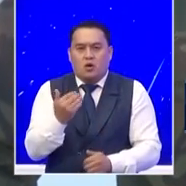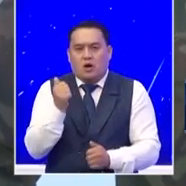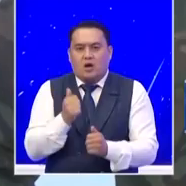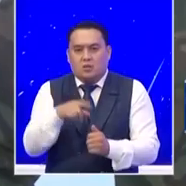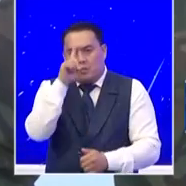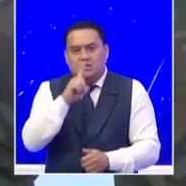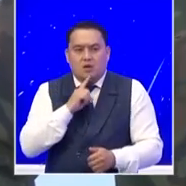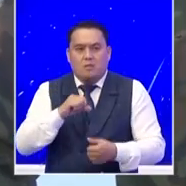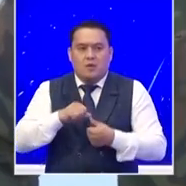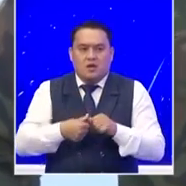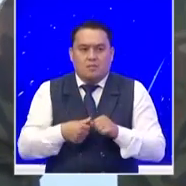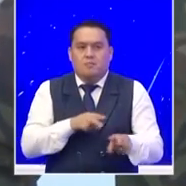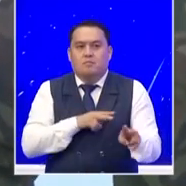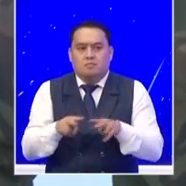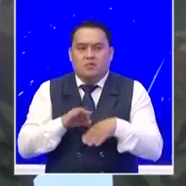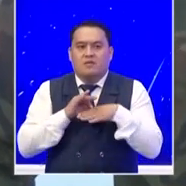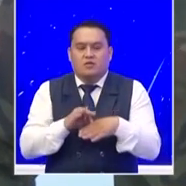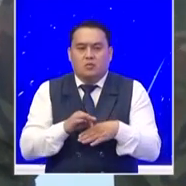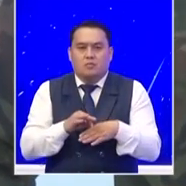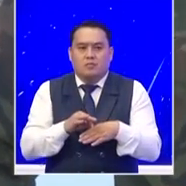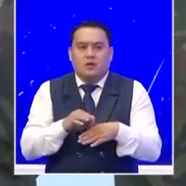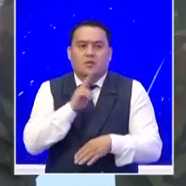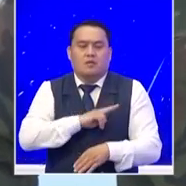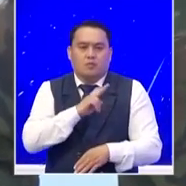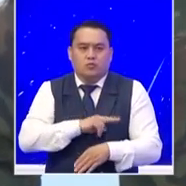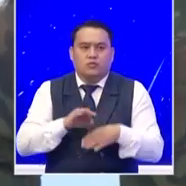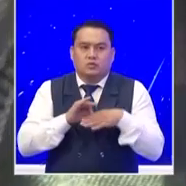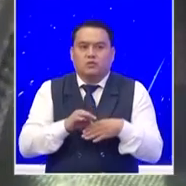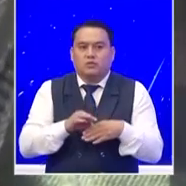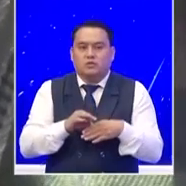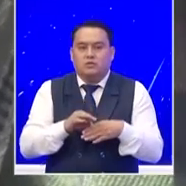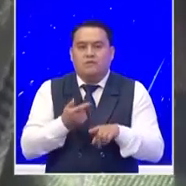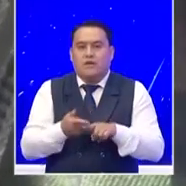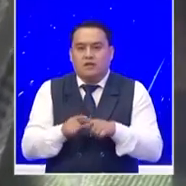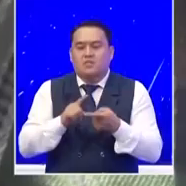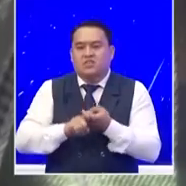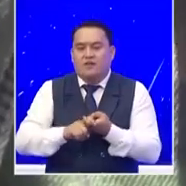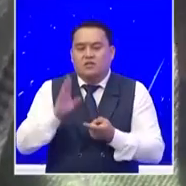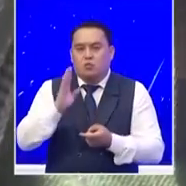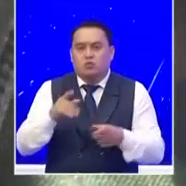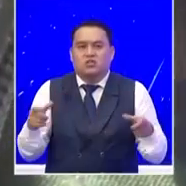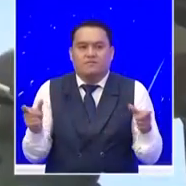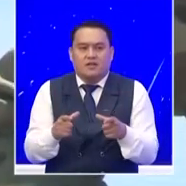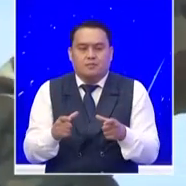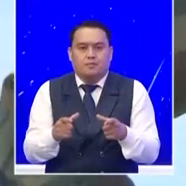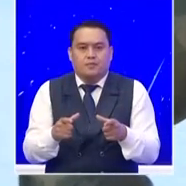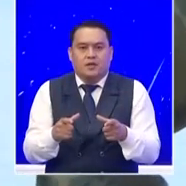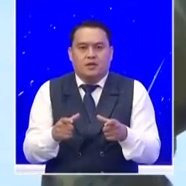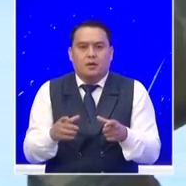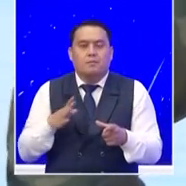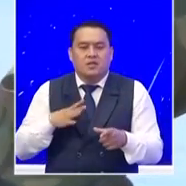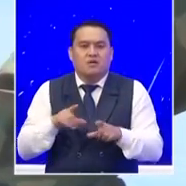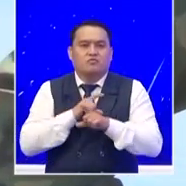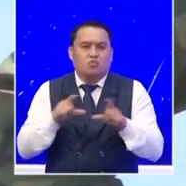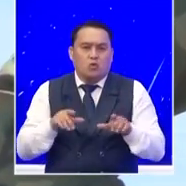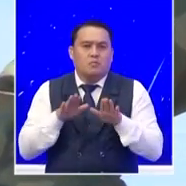ежемесячно мы постоянно, как наши инспектора проезжают, мы эту практическую работу постоянно проводим, часто. И в этом году связано с карантином. А раньше как здесь школу